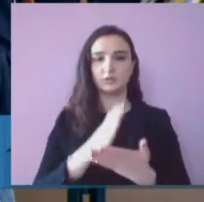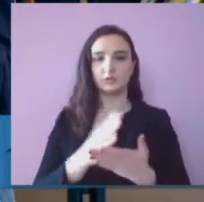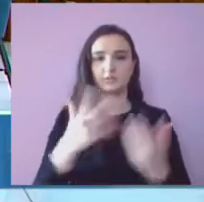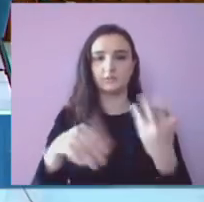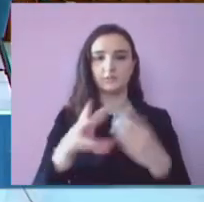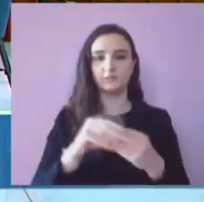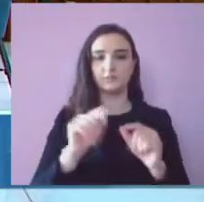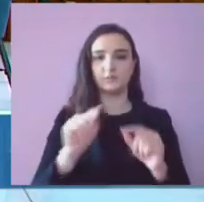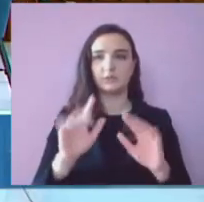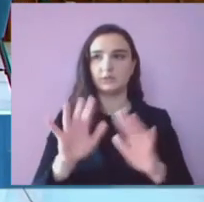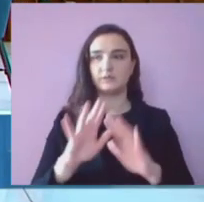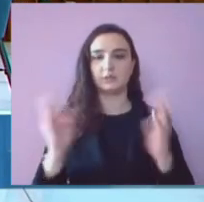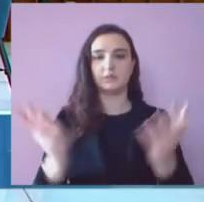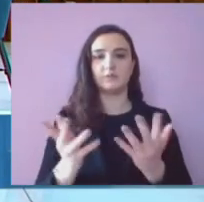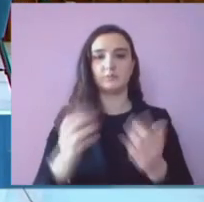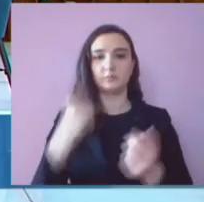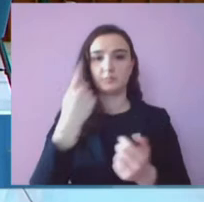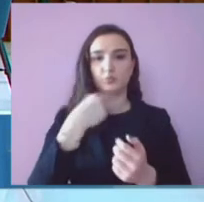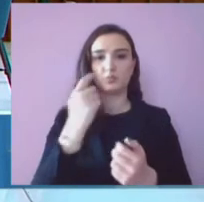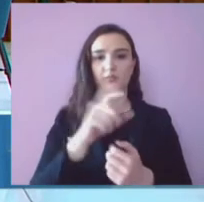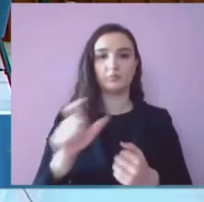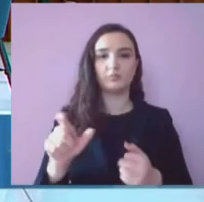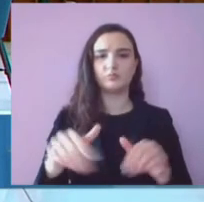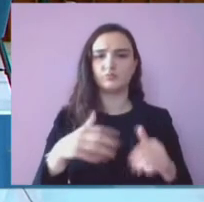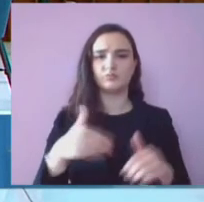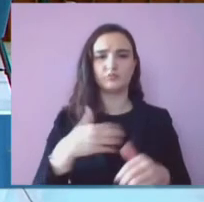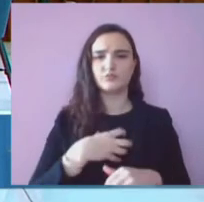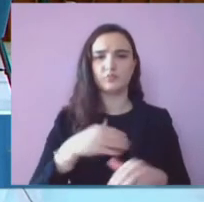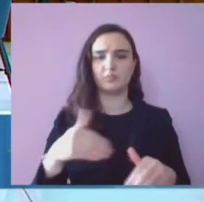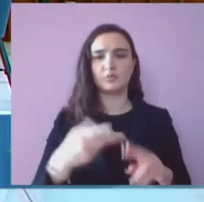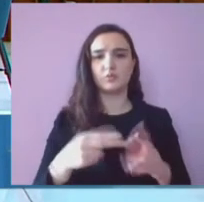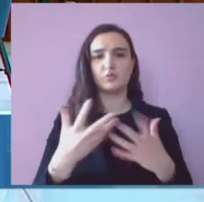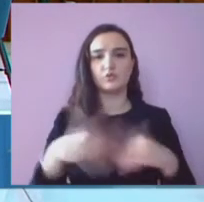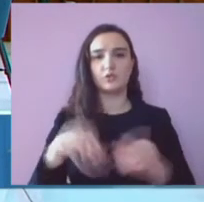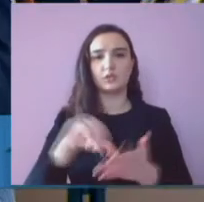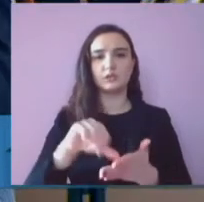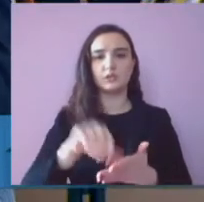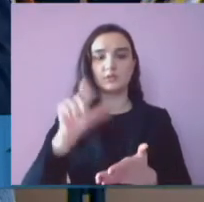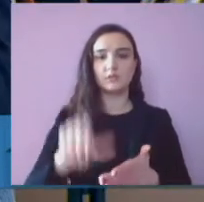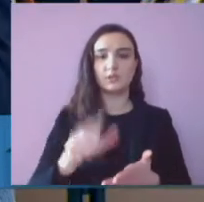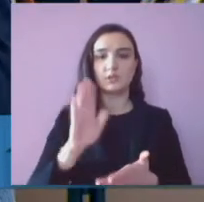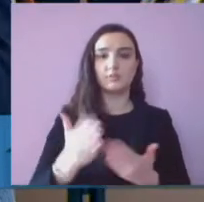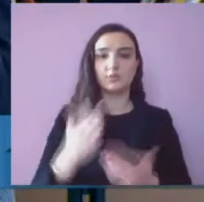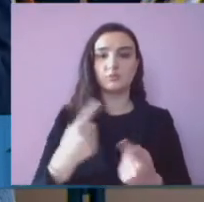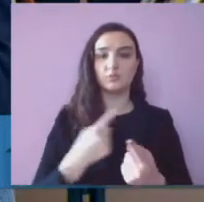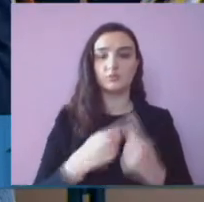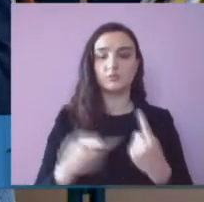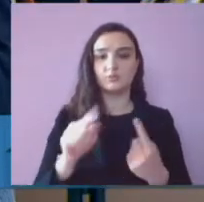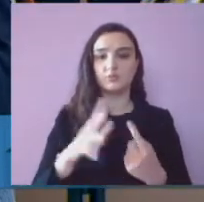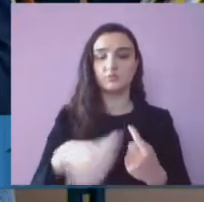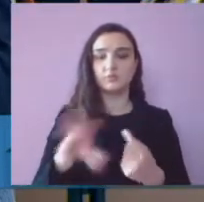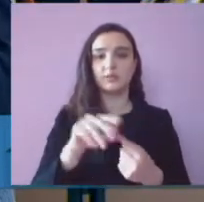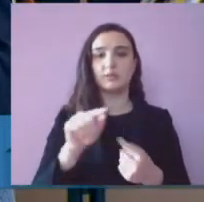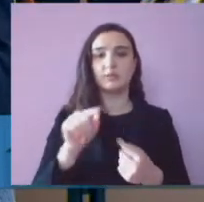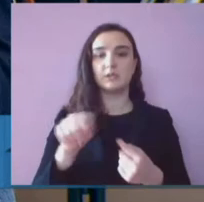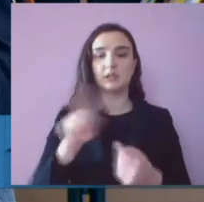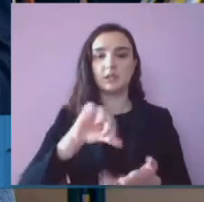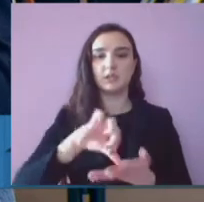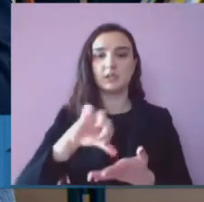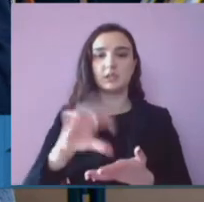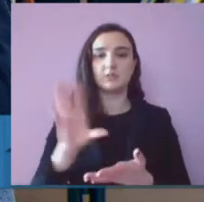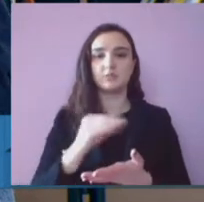ირგვლივ პიროვნებები, არ აქვს მნიშვნელობა ეს ოჯახის წევრი იქნება თუ სხვა, რომელთანაც უკვე იმათთან თანდასწრებით მას